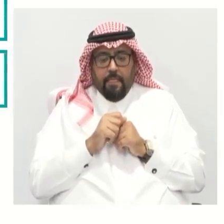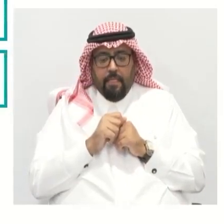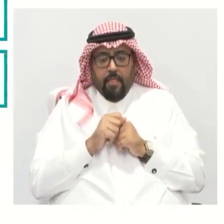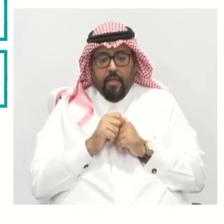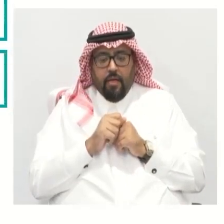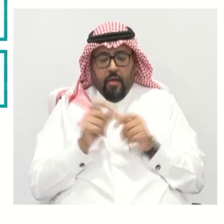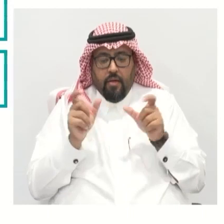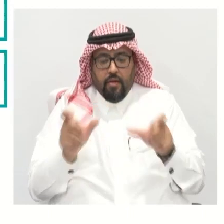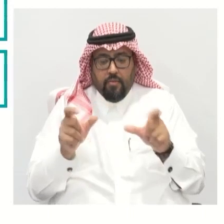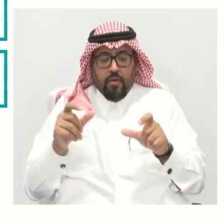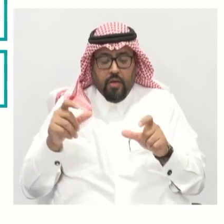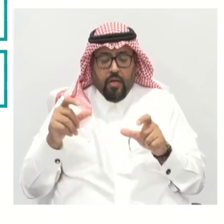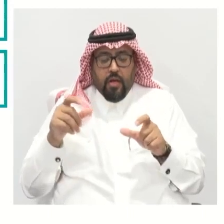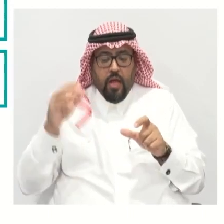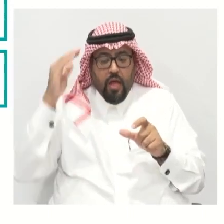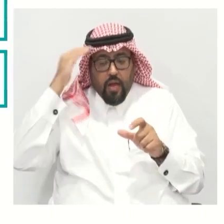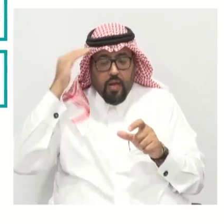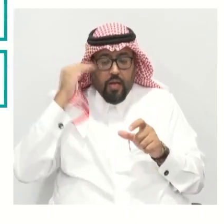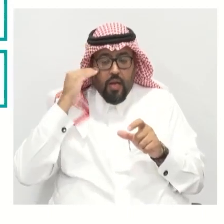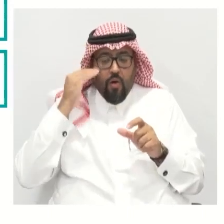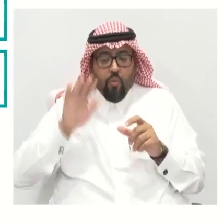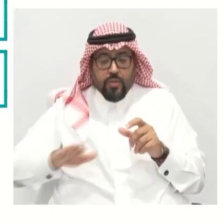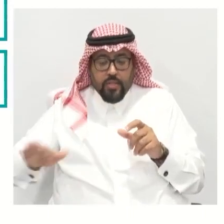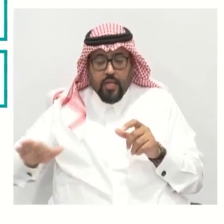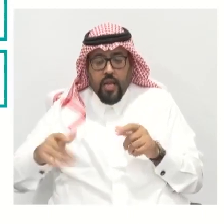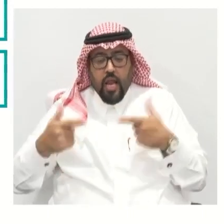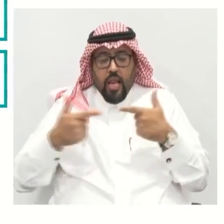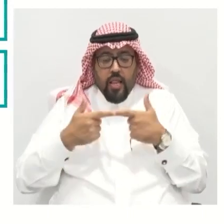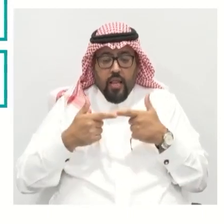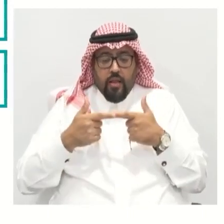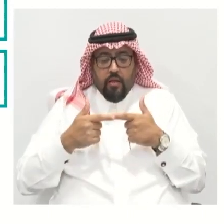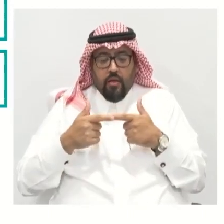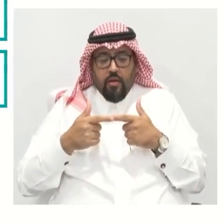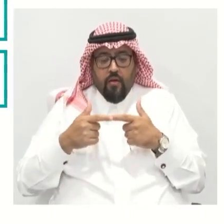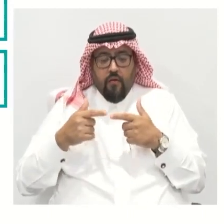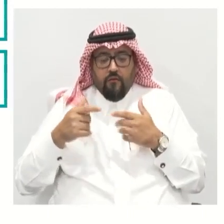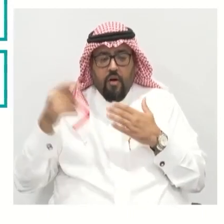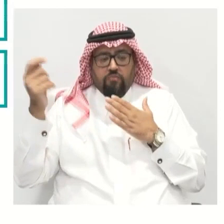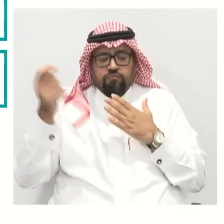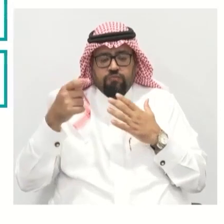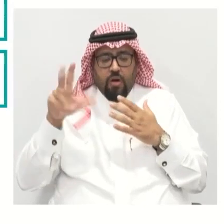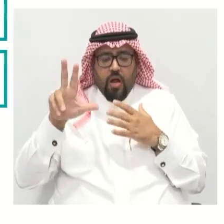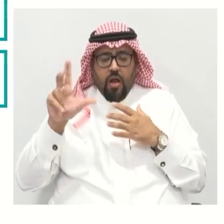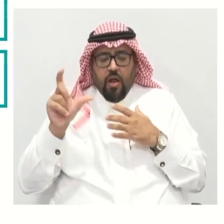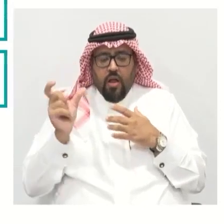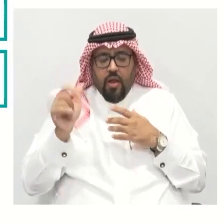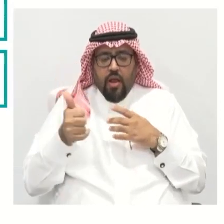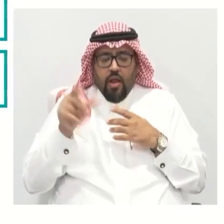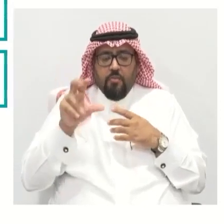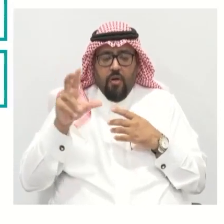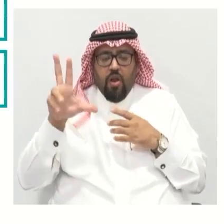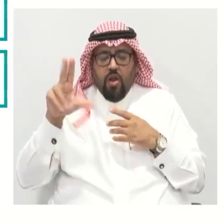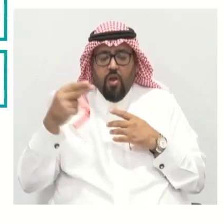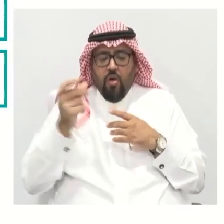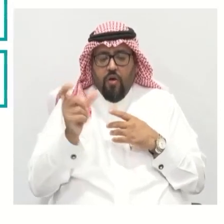الان حمايه النساء والاطفال الذي ينالهم العنف والايذاء اذا